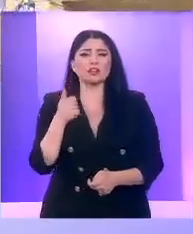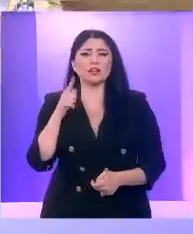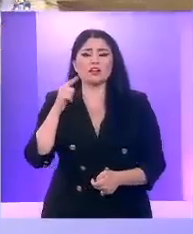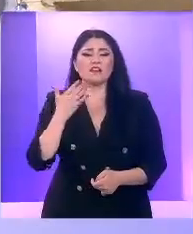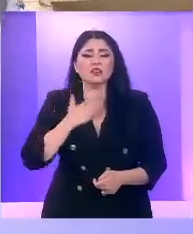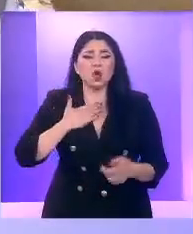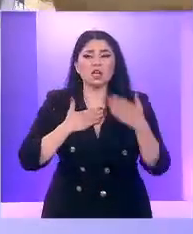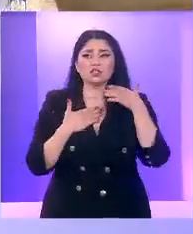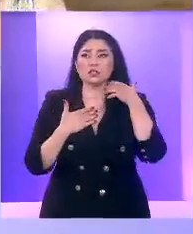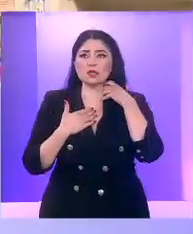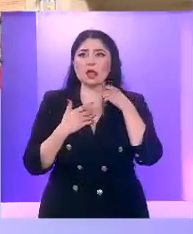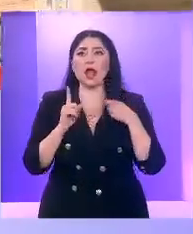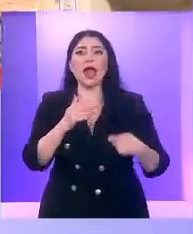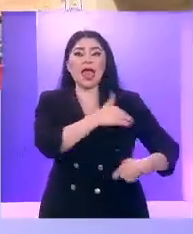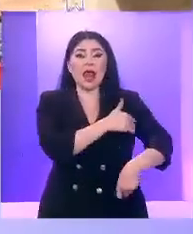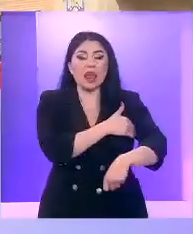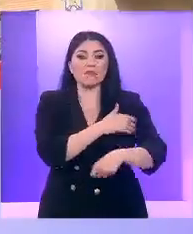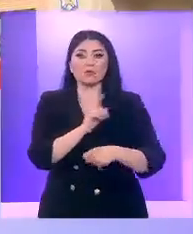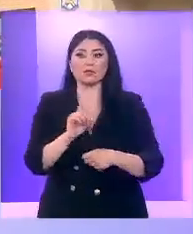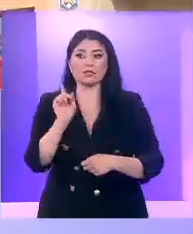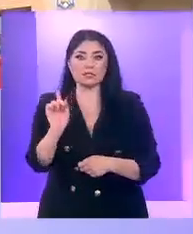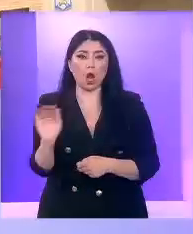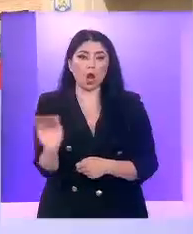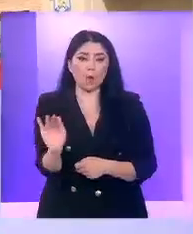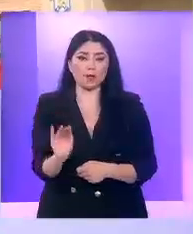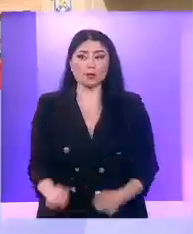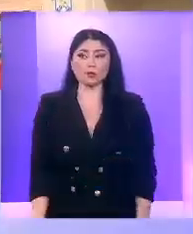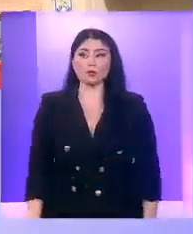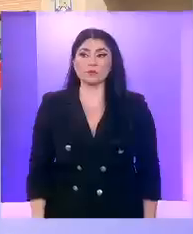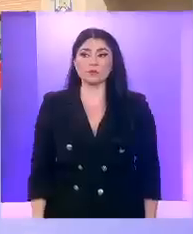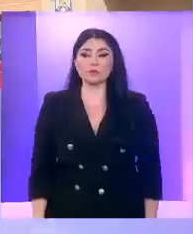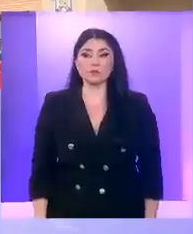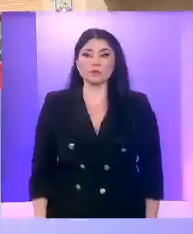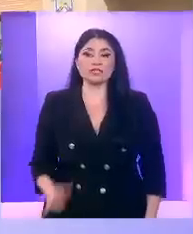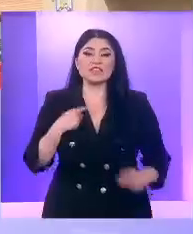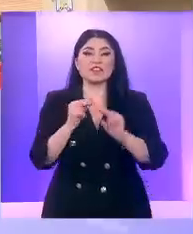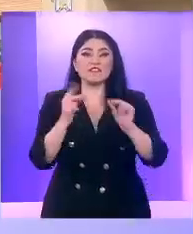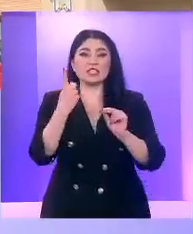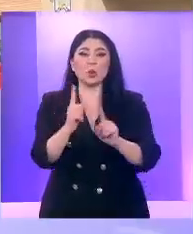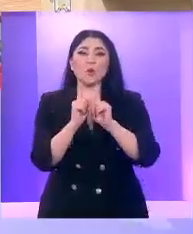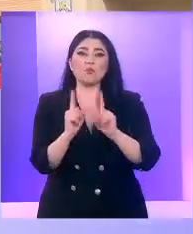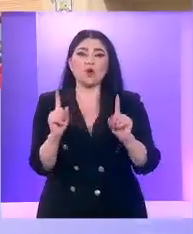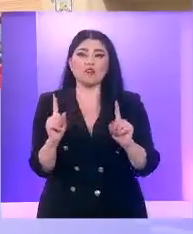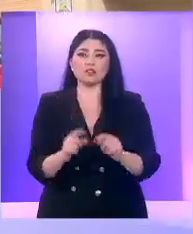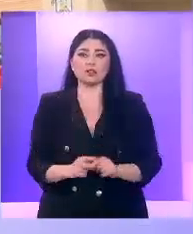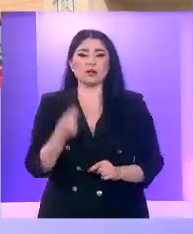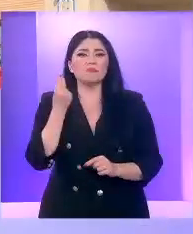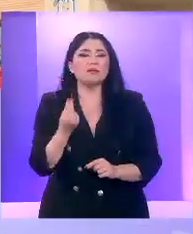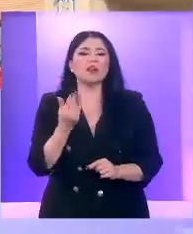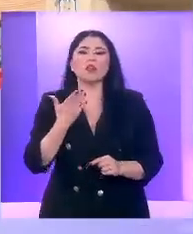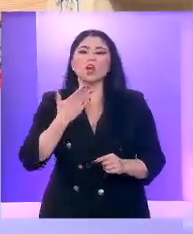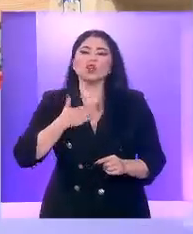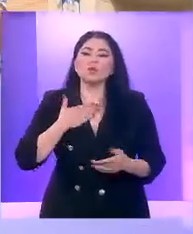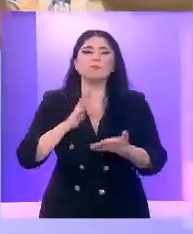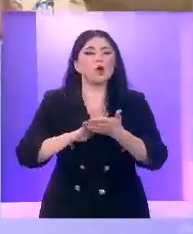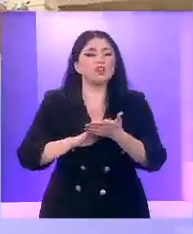ca elevul, ca al său copil să fie instruit de un cadru didactic bine motivat, un